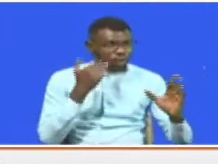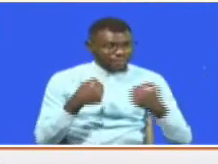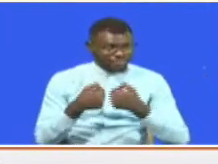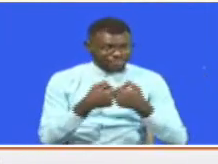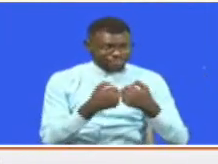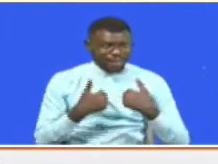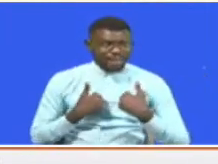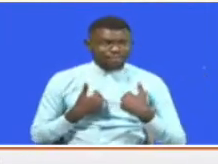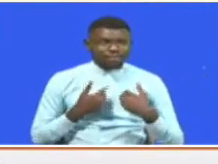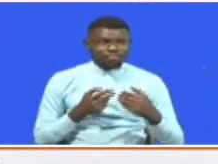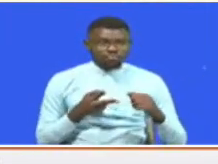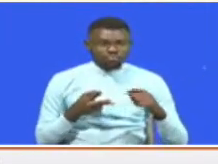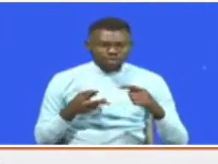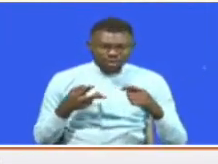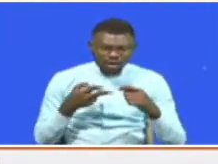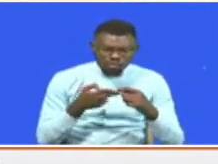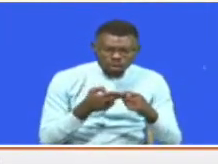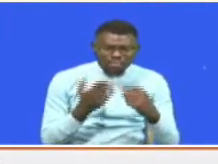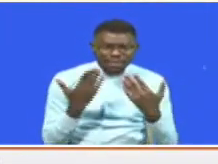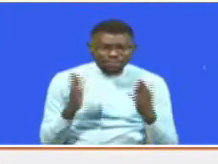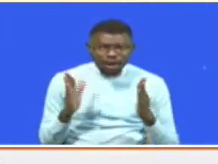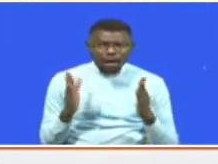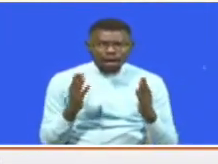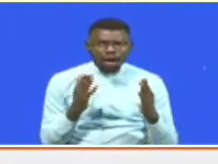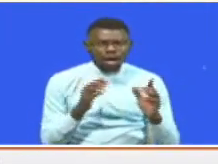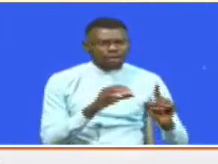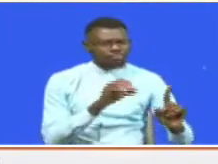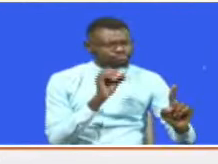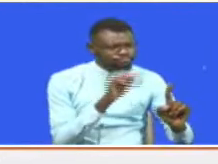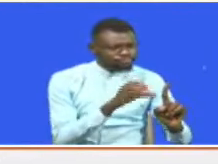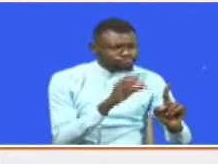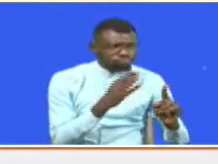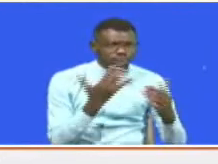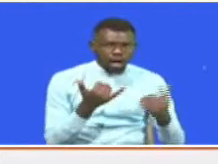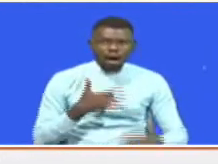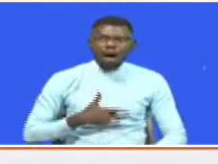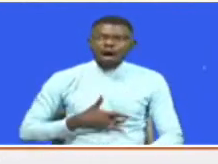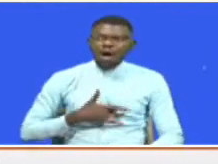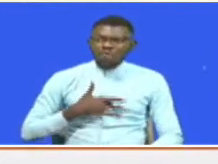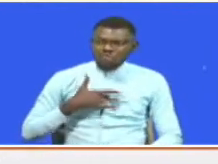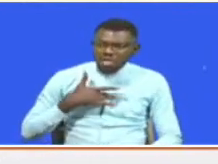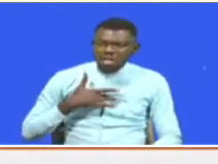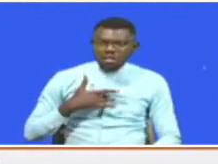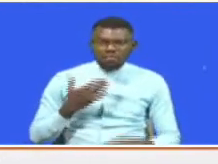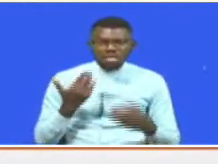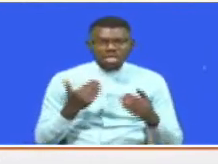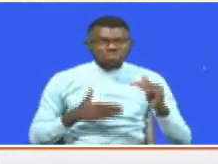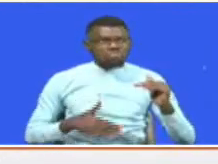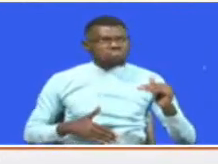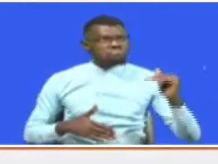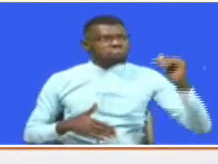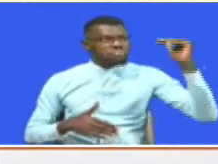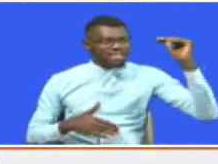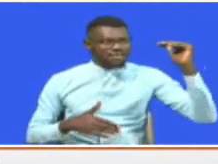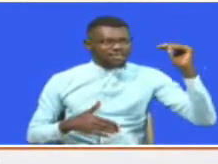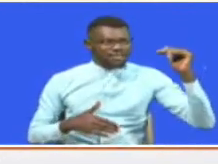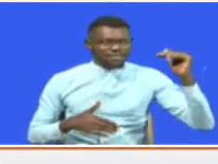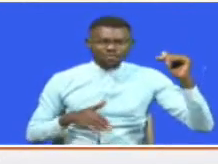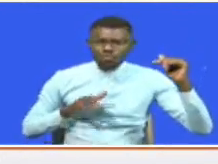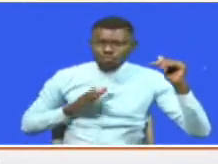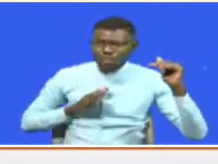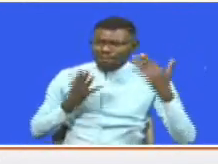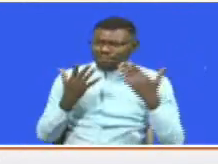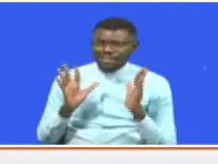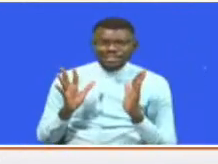ya kukeketwa, sababu unakuta sasa ameambiwa amejisikia kwamba amekuwa sasa mwanamke anaweza sasa